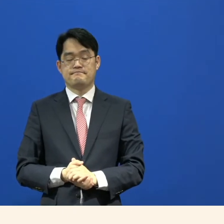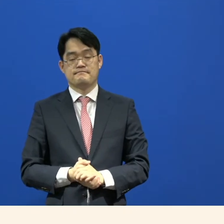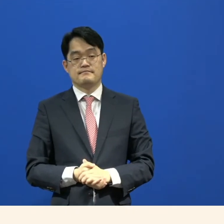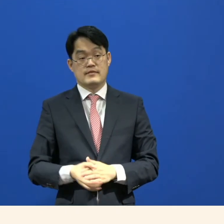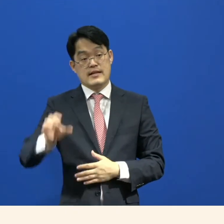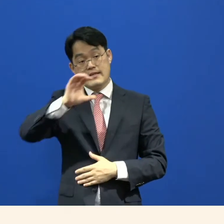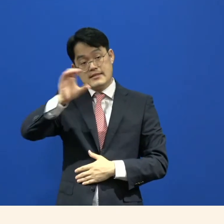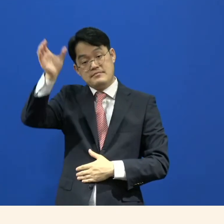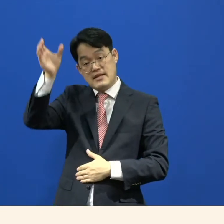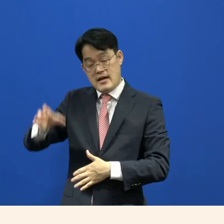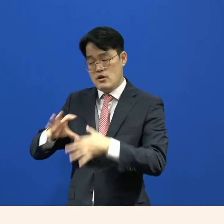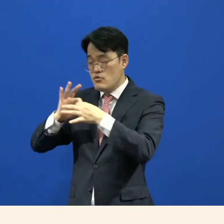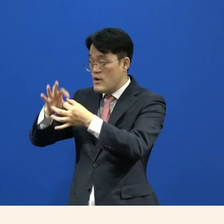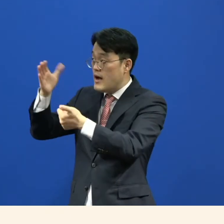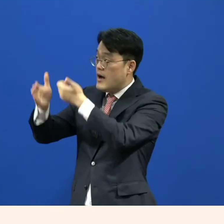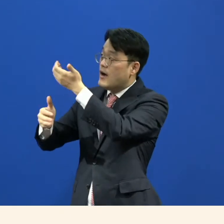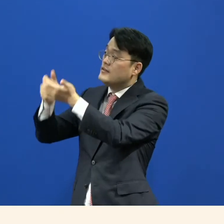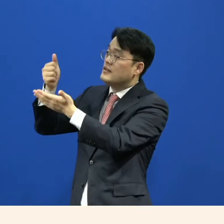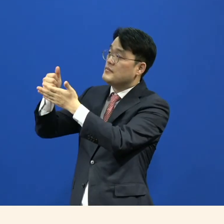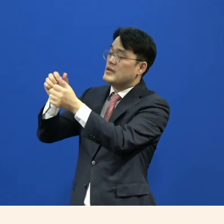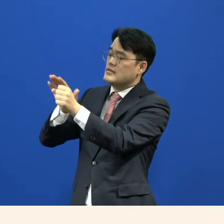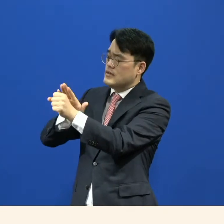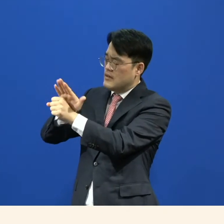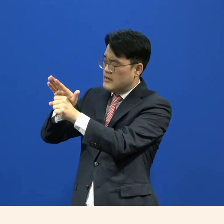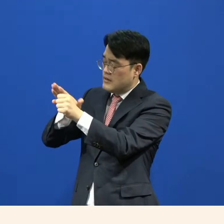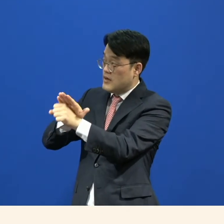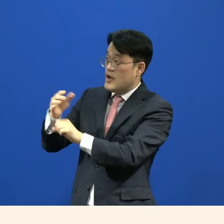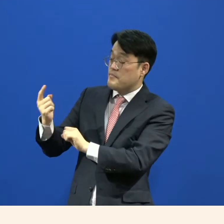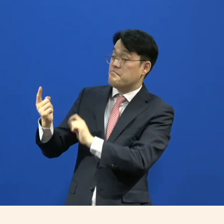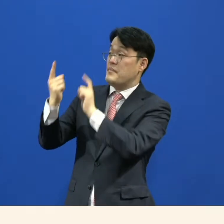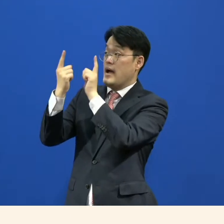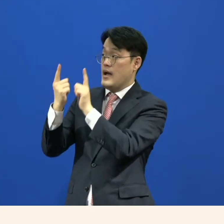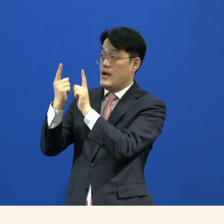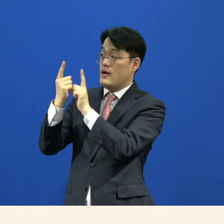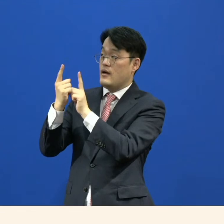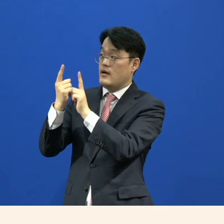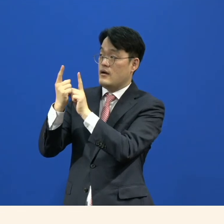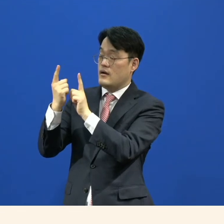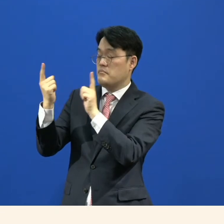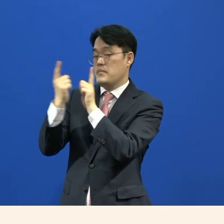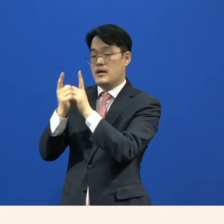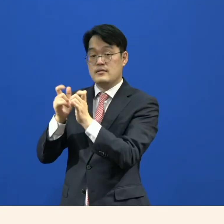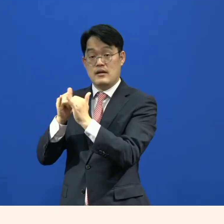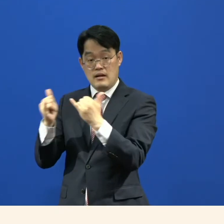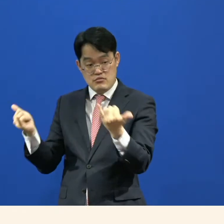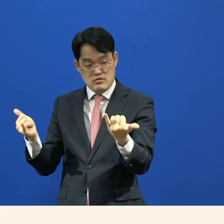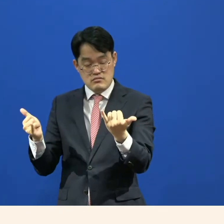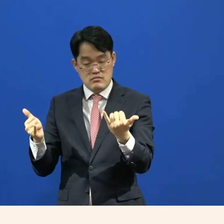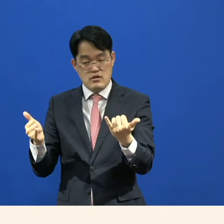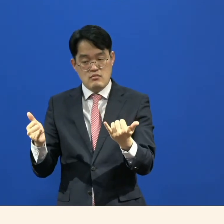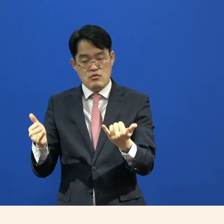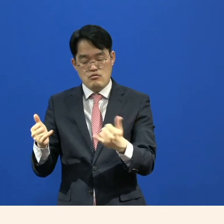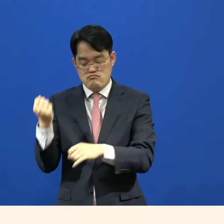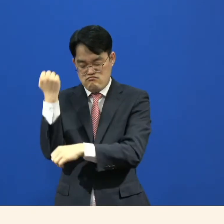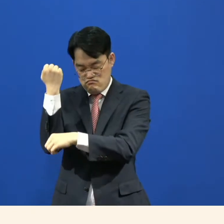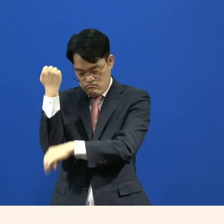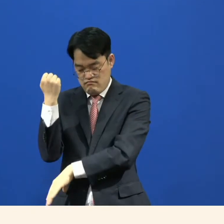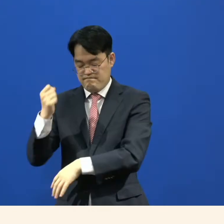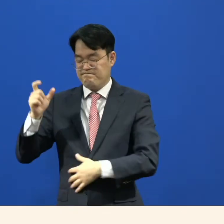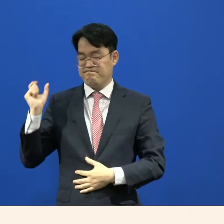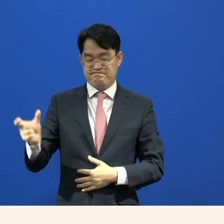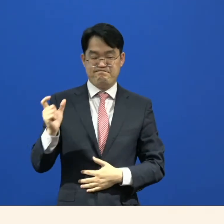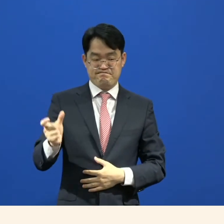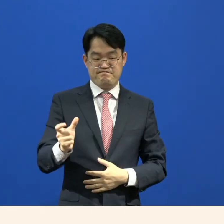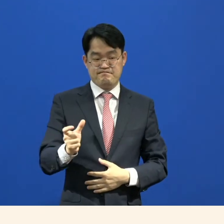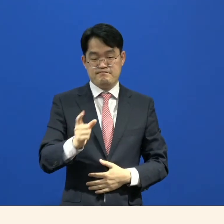십자가를 통해 하나님의 사랑을 정면으로 마주친 사람은 정체성이 탄탄합니다. 세상의 것들을 아무리 다 가지고 있어도 세상은